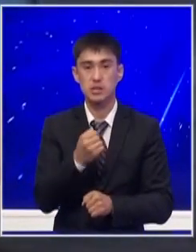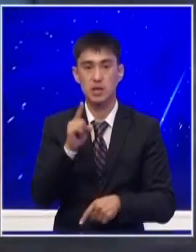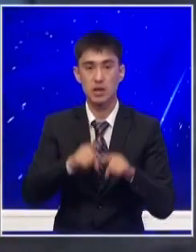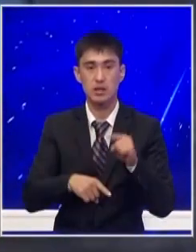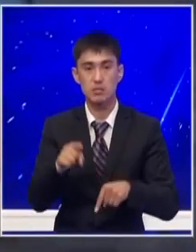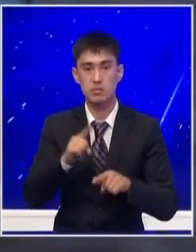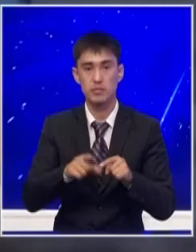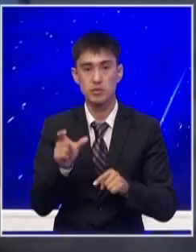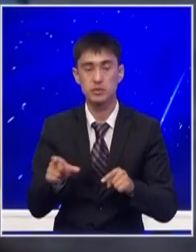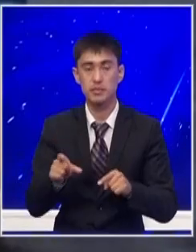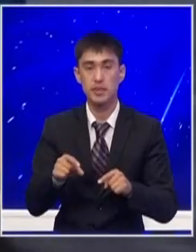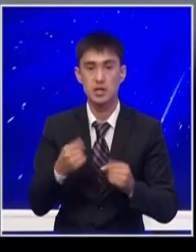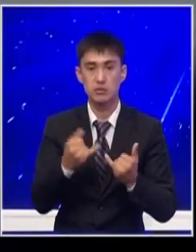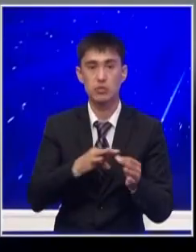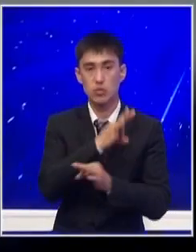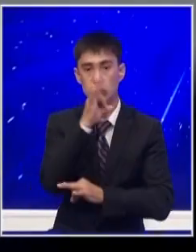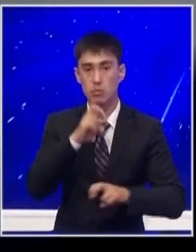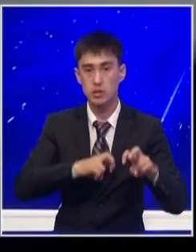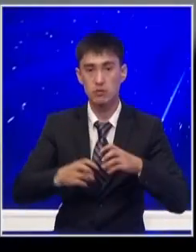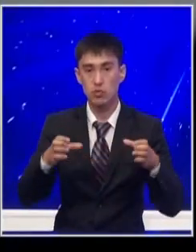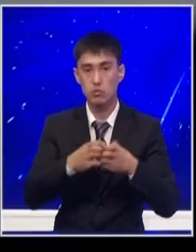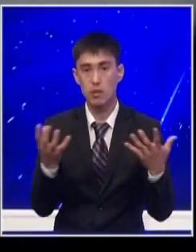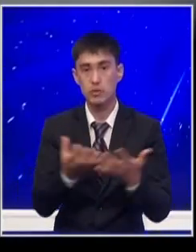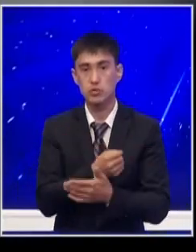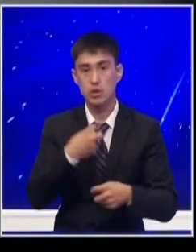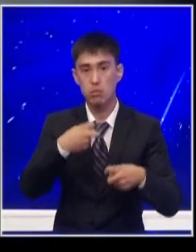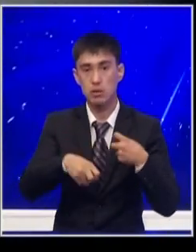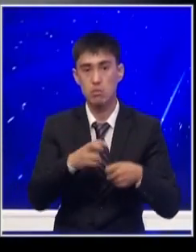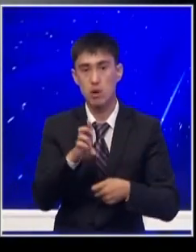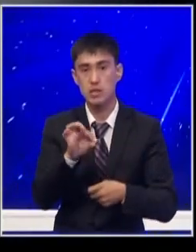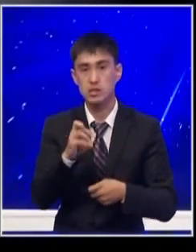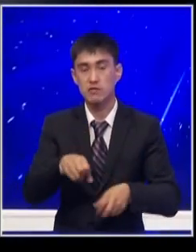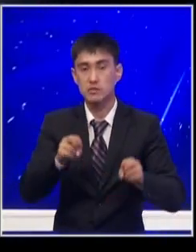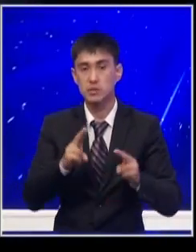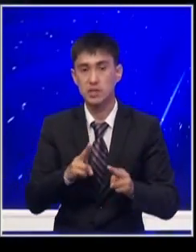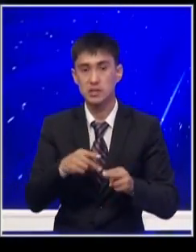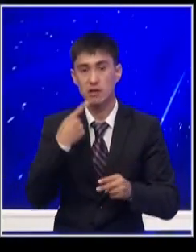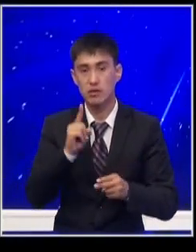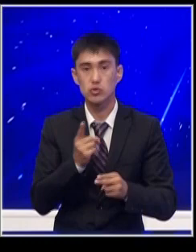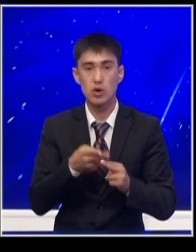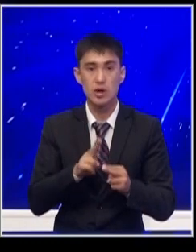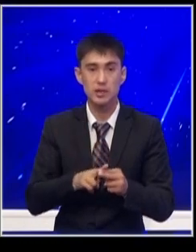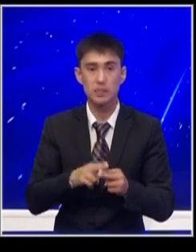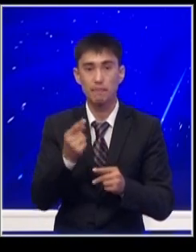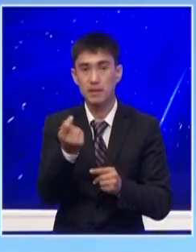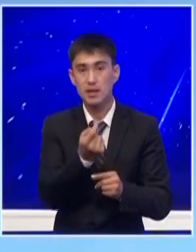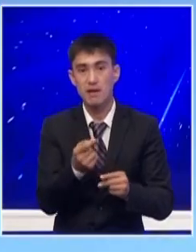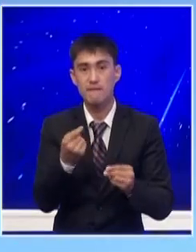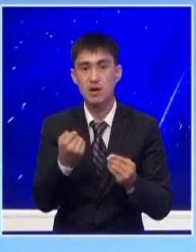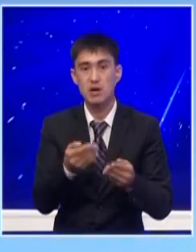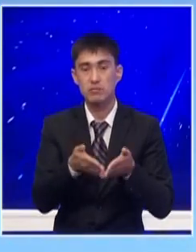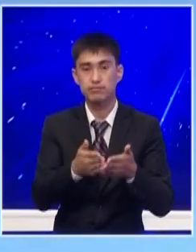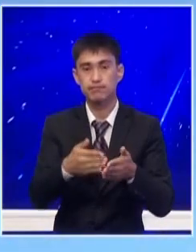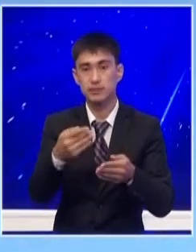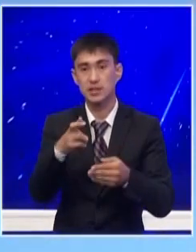родным и близким. Сегодня утром поисковая группа обнаружила обломки батискафа. Специалисты полагают, это детали внешнего